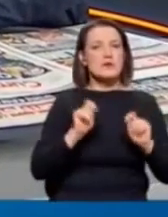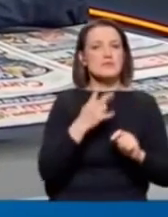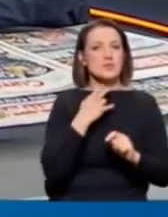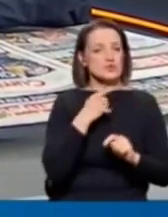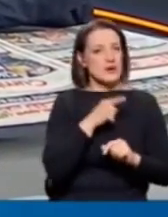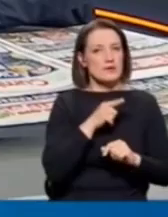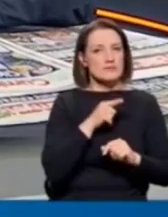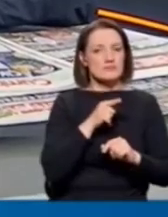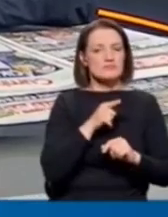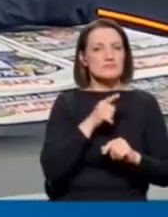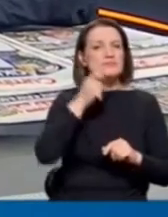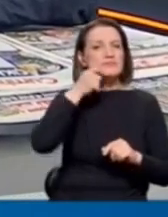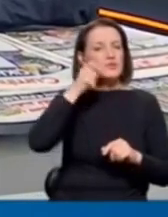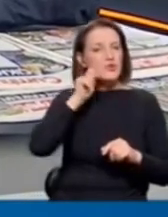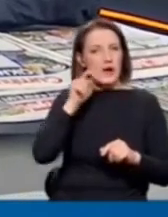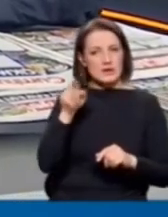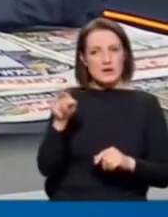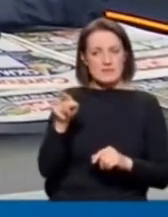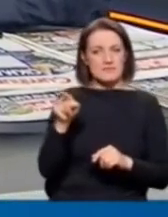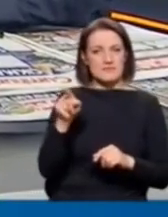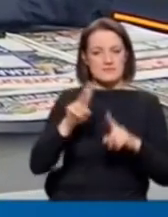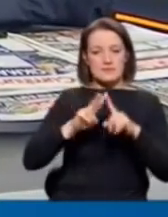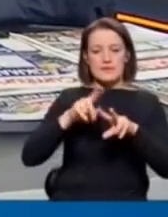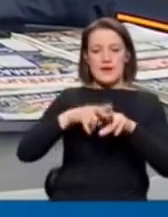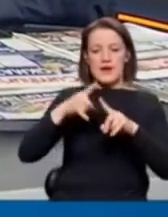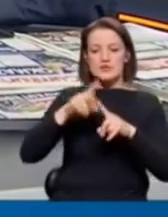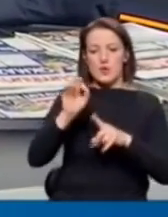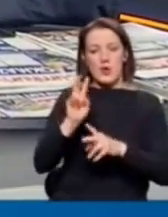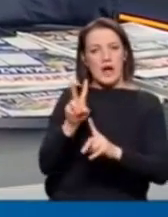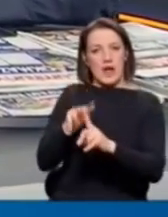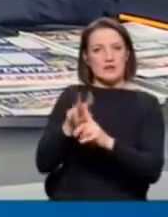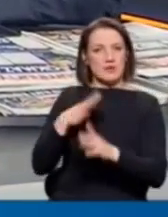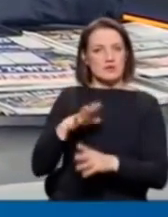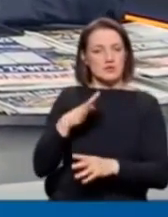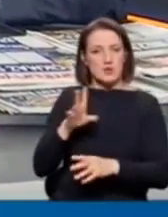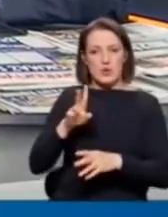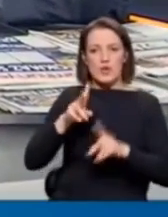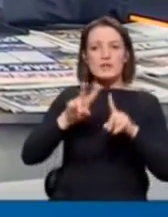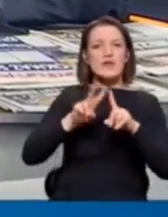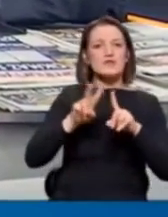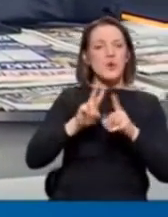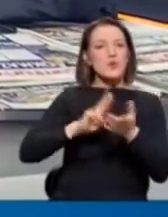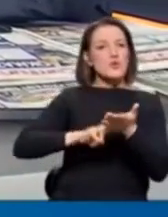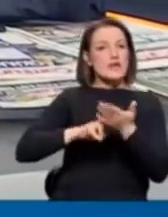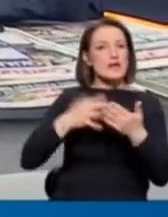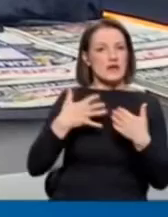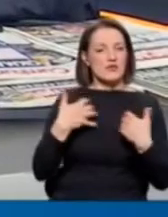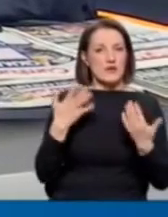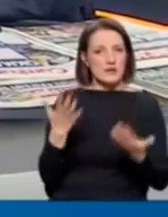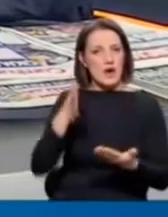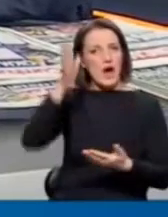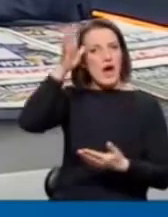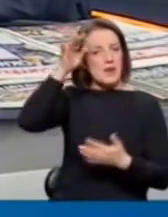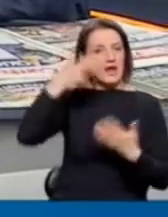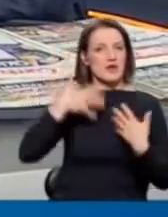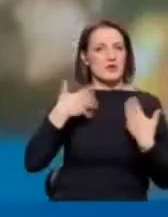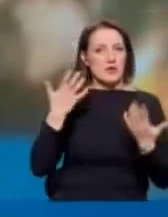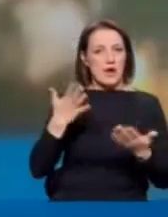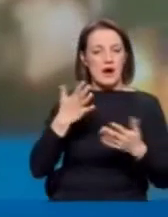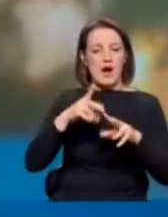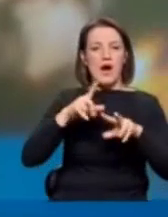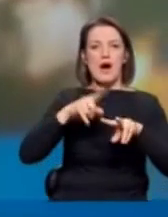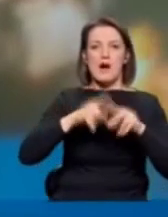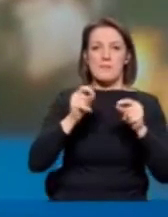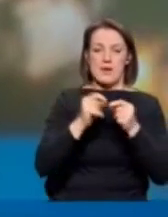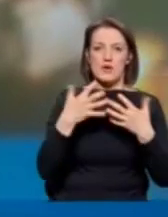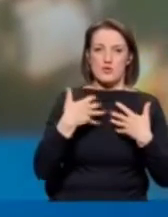Ukrayna'da ister istemez anne katılmak istiyor NATO üyeleri ne güveniyor Amerika'ya güveniyor Avrupa